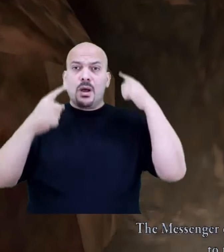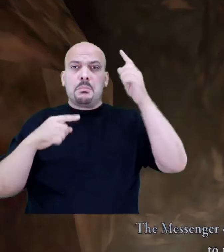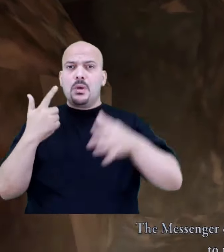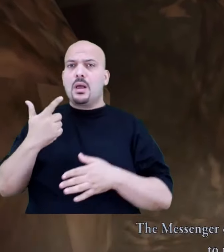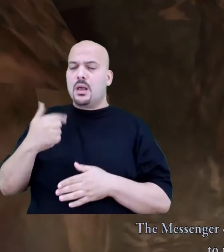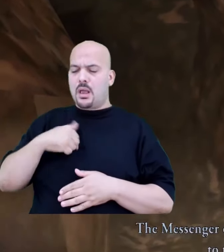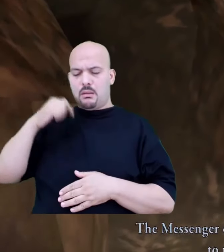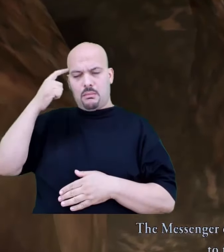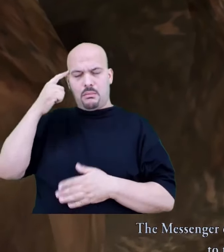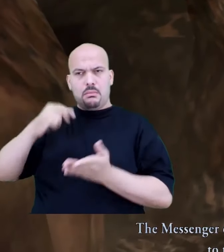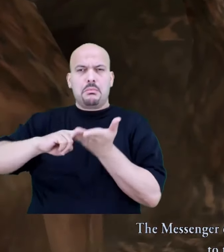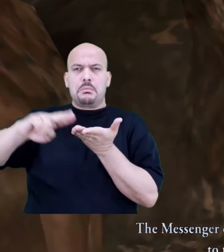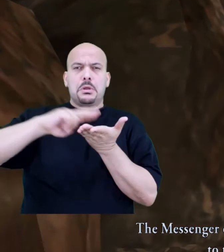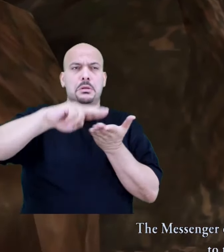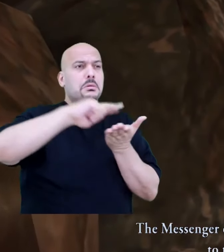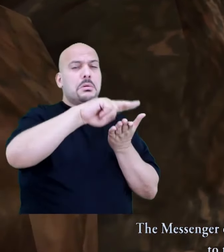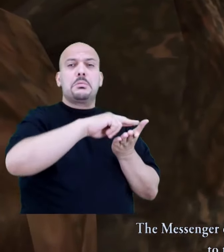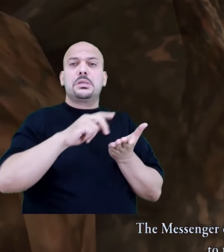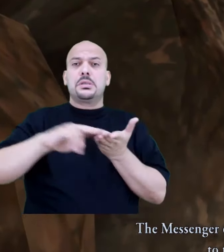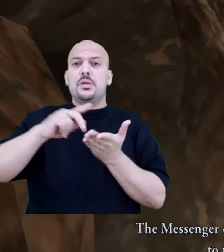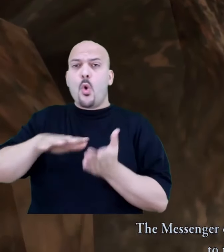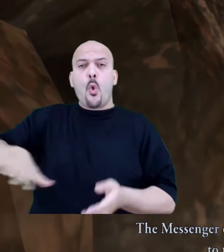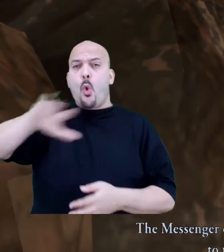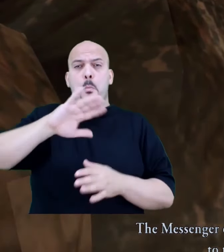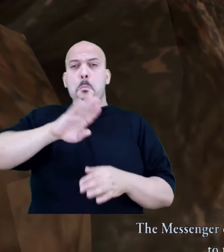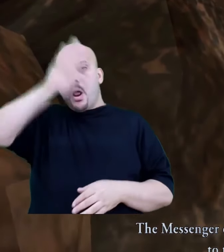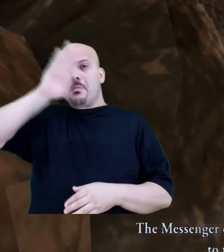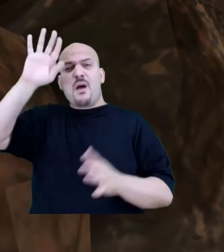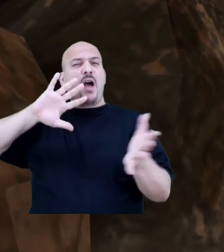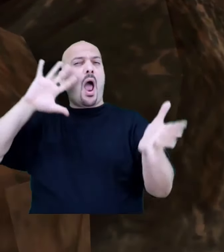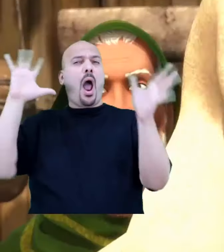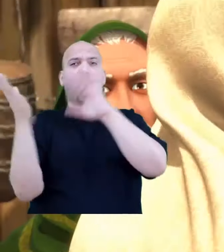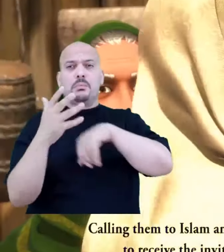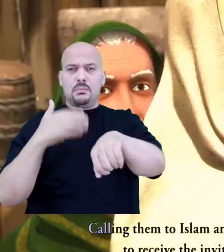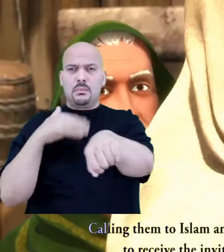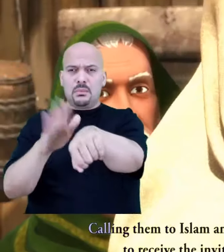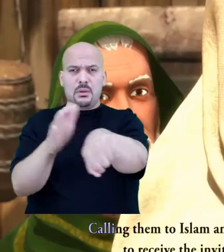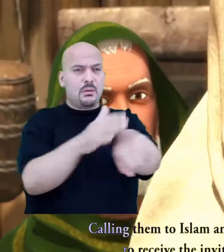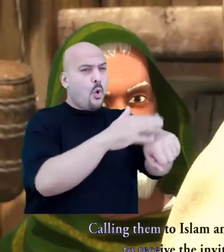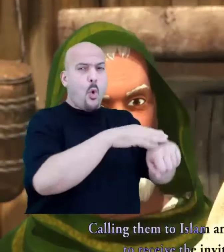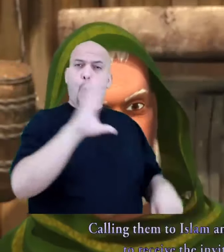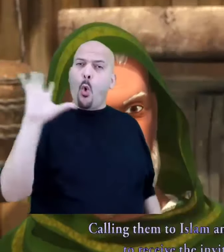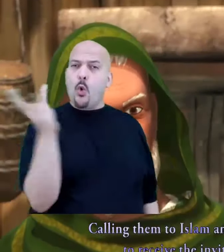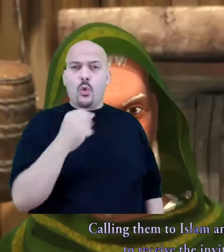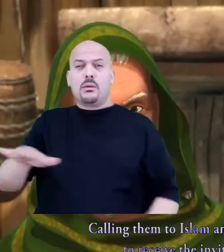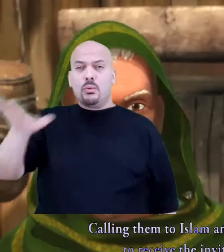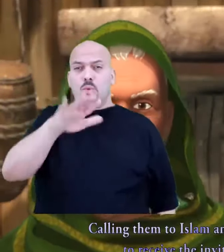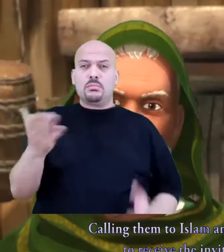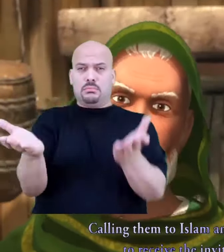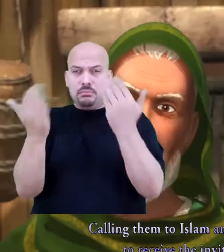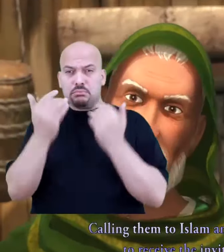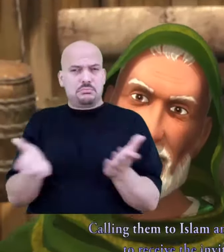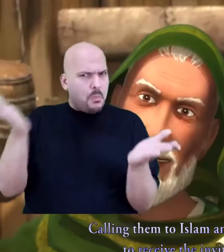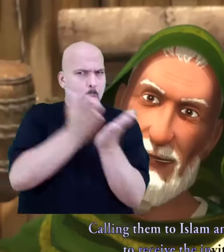رسائل يبعث بها إلى ملوك وأباطرة العالم، يدعوهم فيها إلى